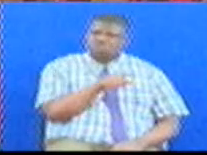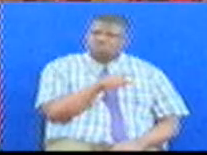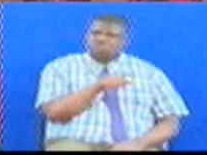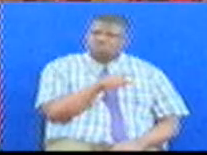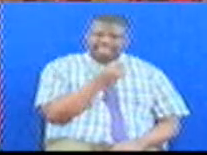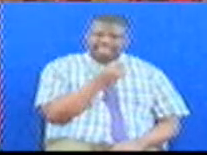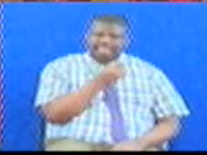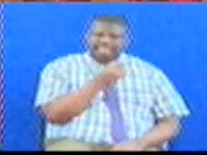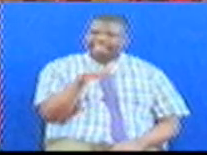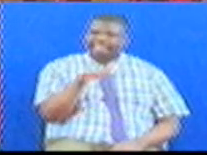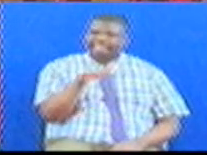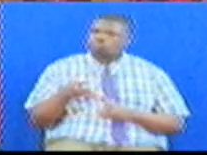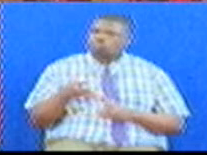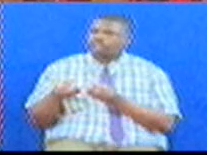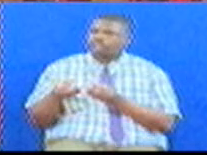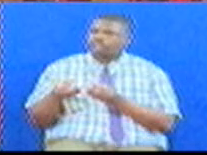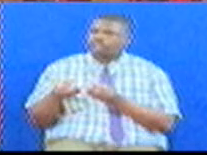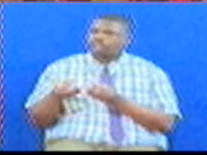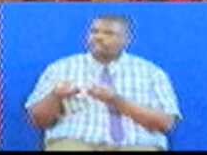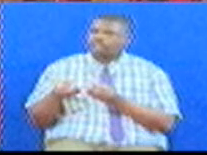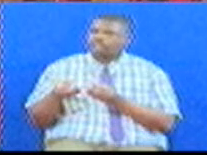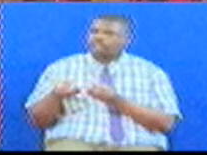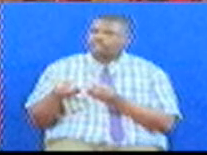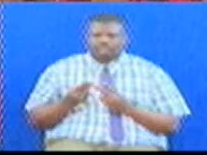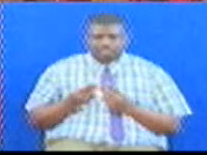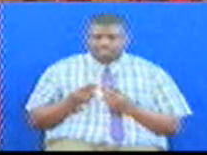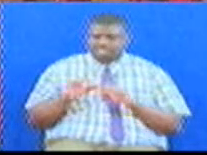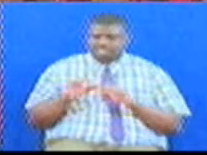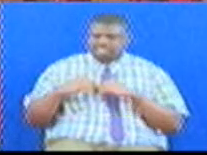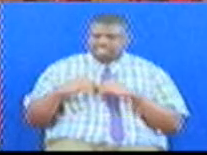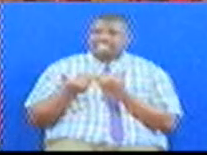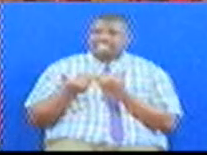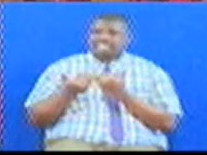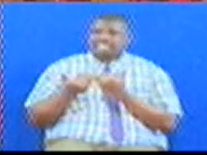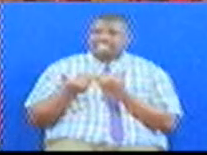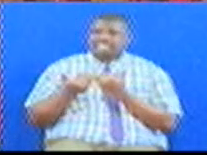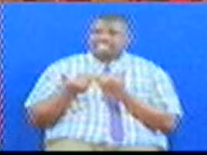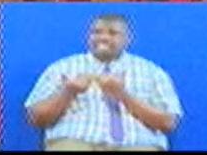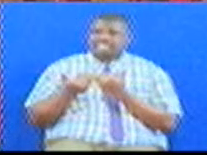tamko jepesi sana ukilinganisha na TLS yenyewe. Ni tamko ambalo